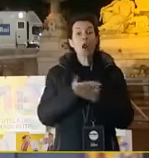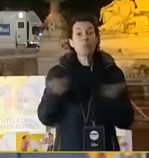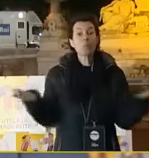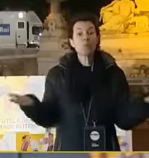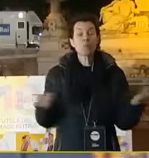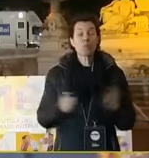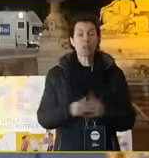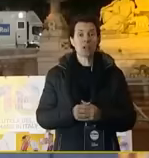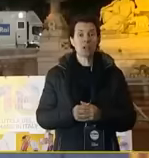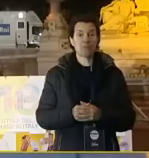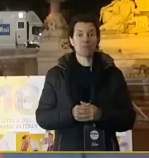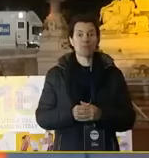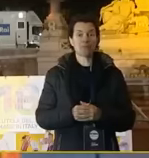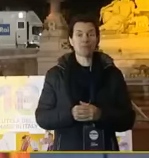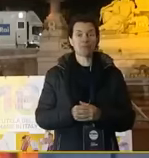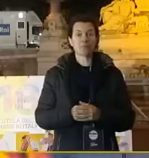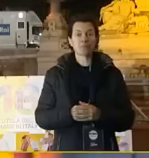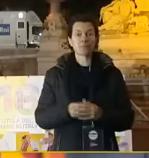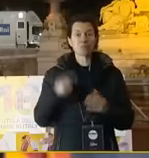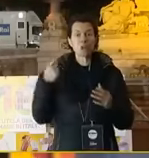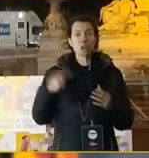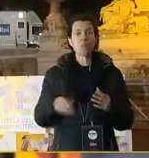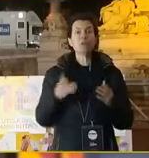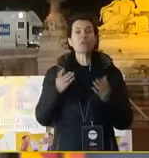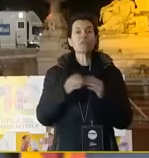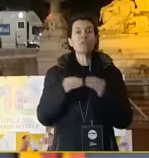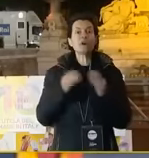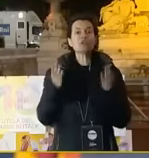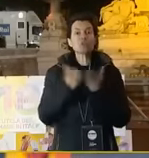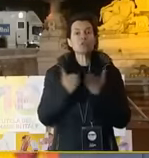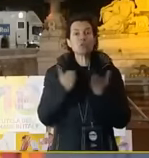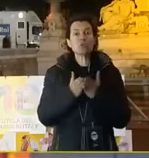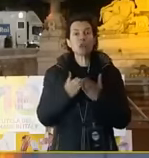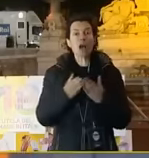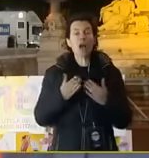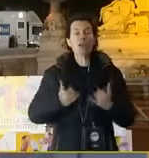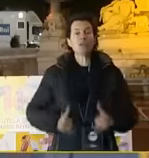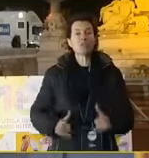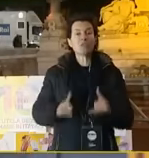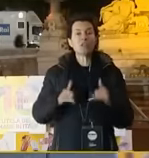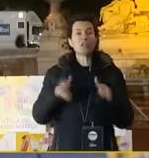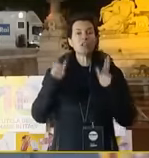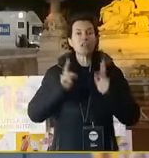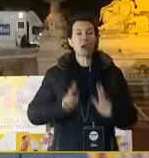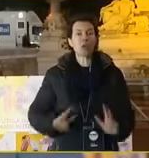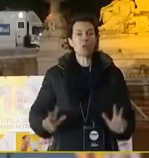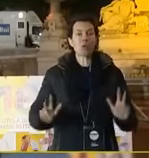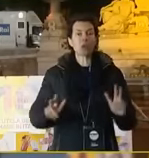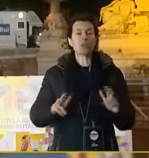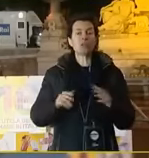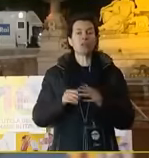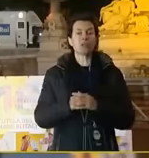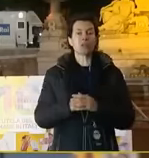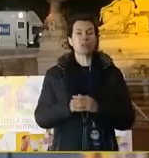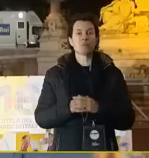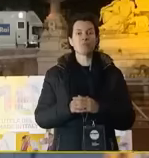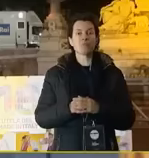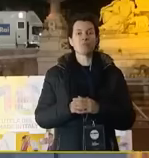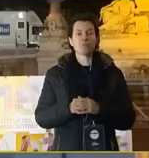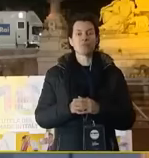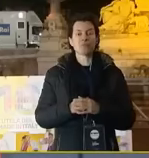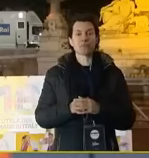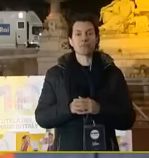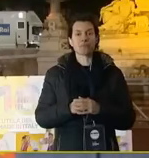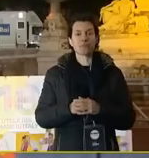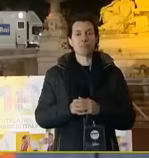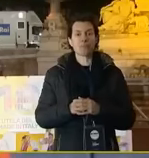una scuola pubblica dove possiamo far studiare tranquillamente i nostri figli, dove non ci cadono i in testa, dove possiamo far sì che una classe raggiunga un obiettivo insieme